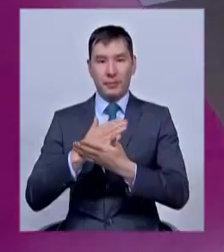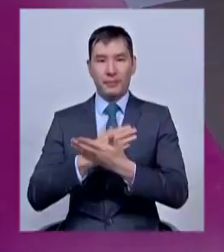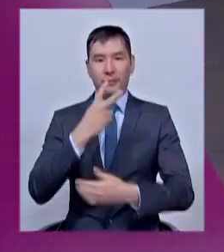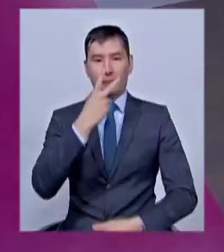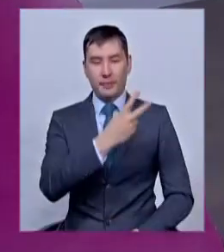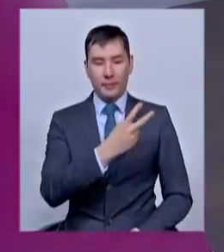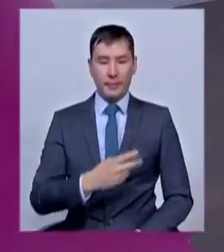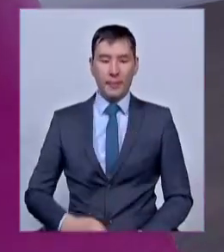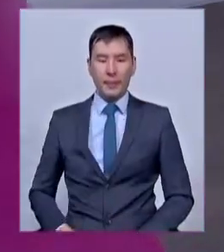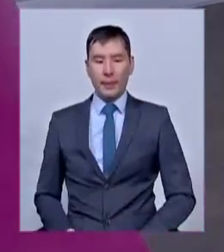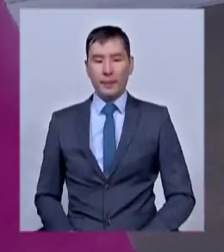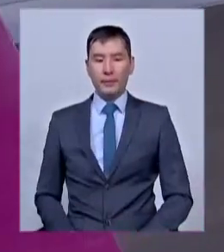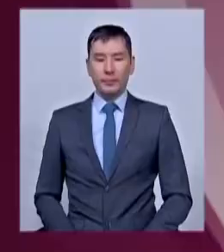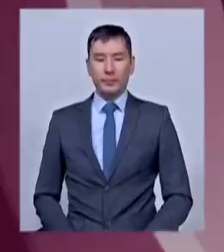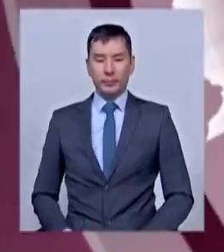Бүгін көретіндеріңіз.